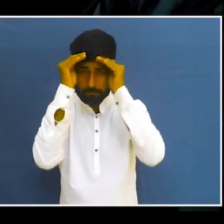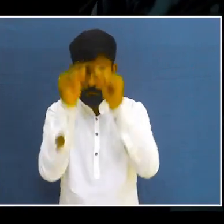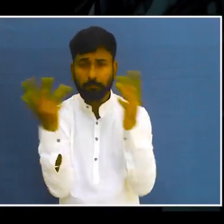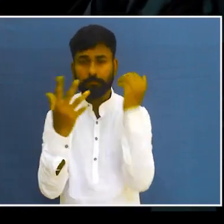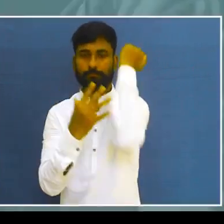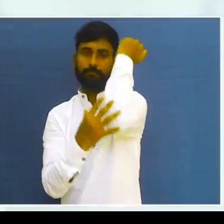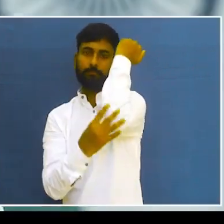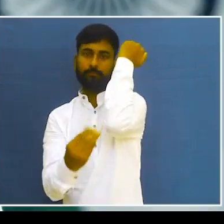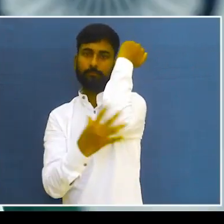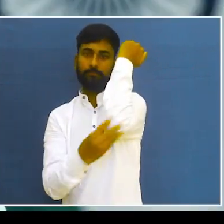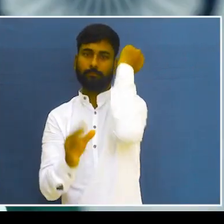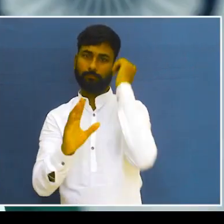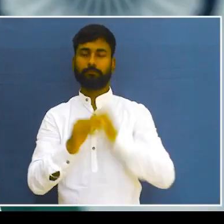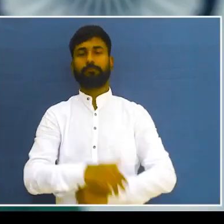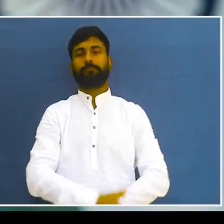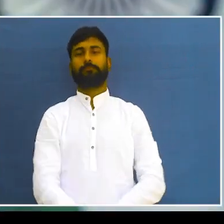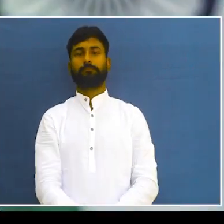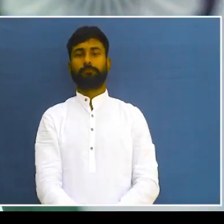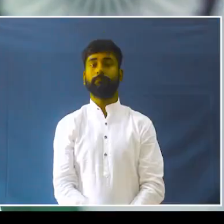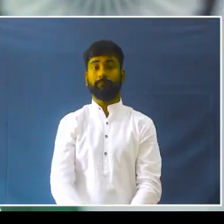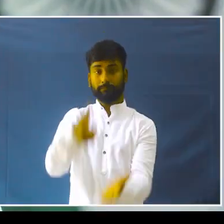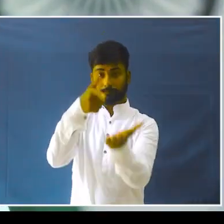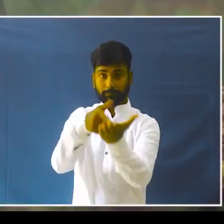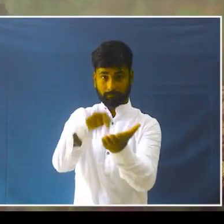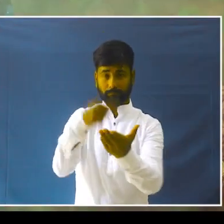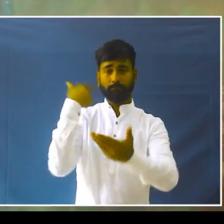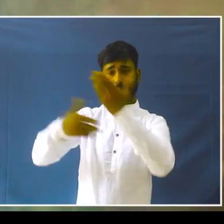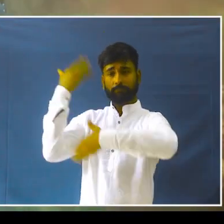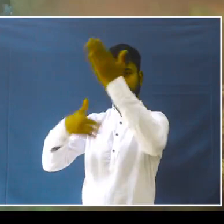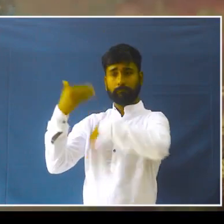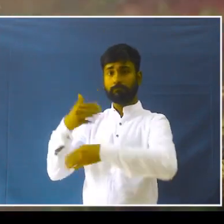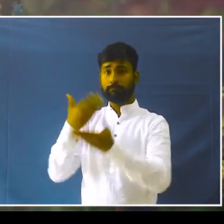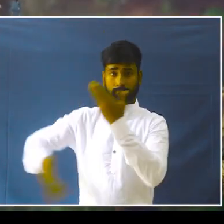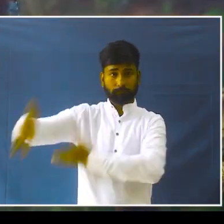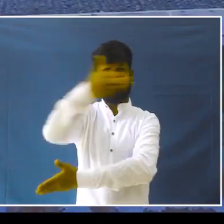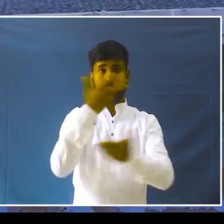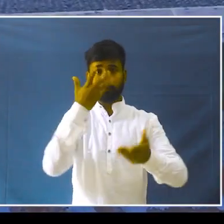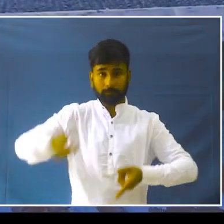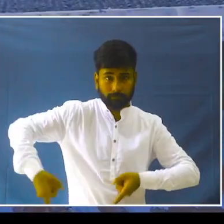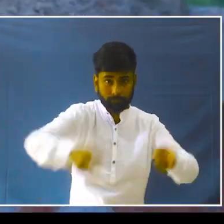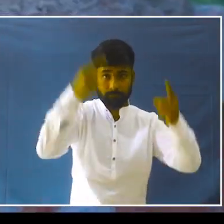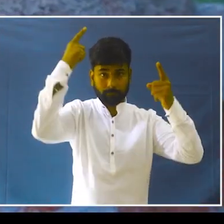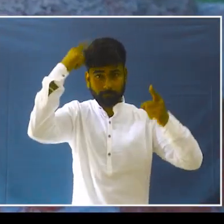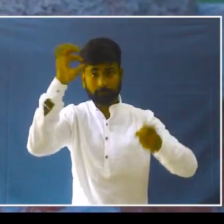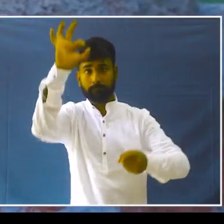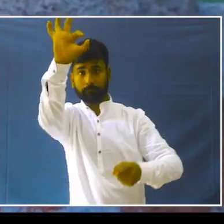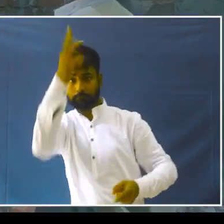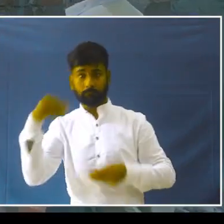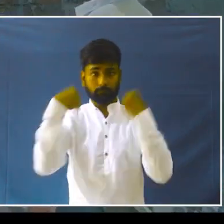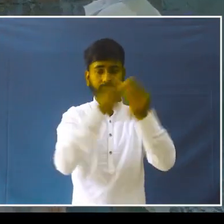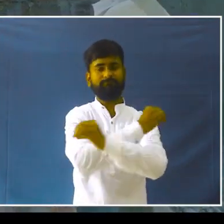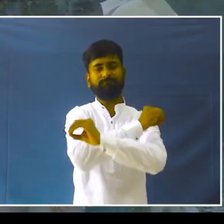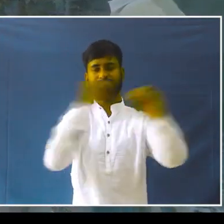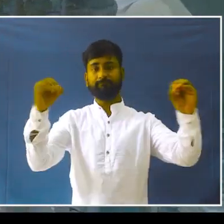से भी वंचित थे, वहीं आज उन्हें मोदी सरकार में संबल प्रदान हुआ है। पीएम आवास योजना के